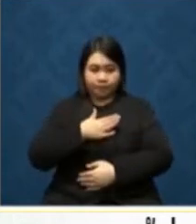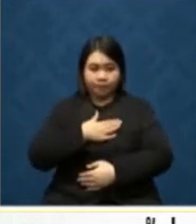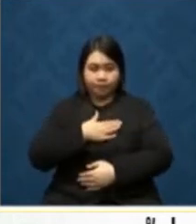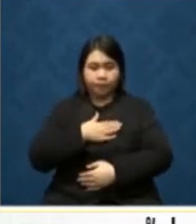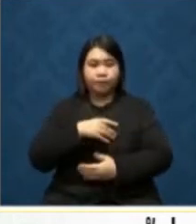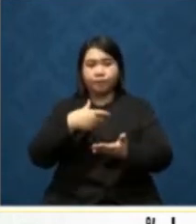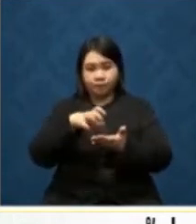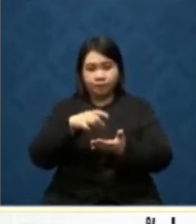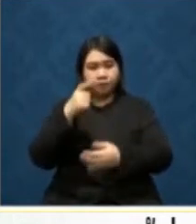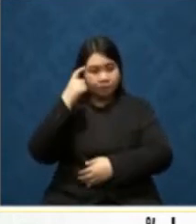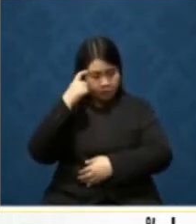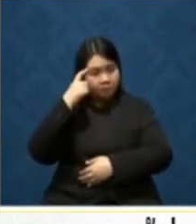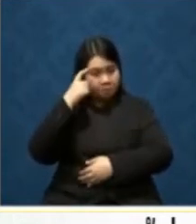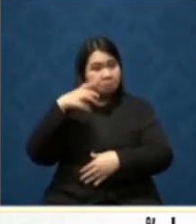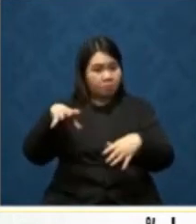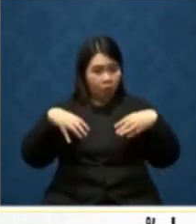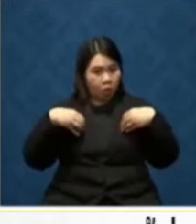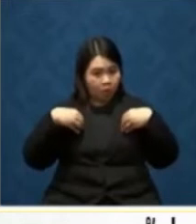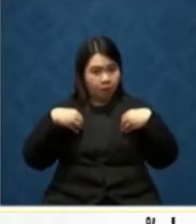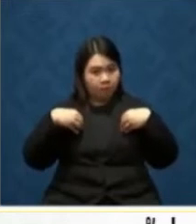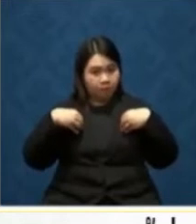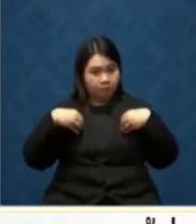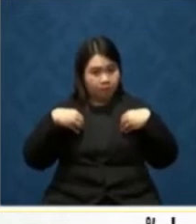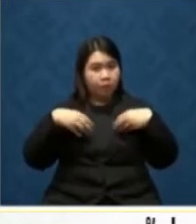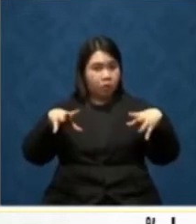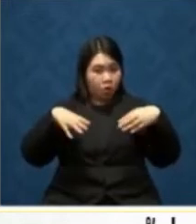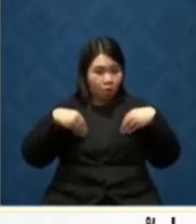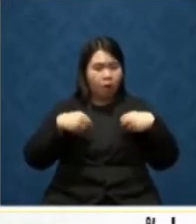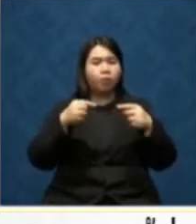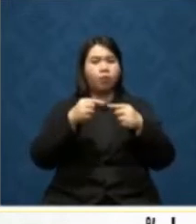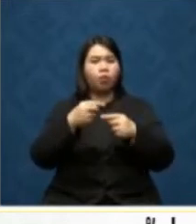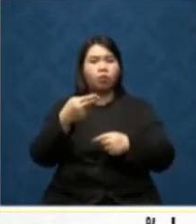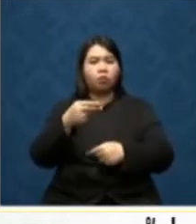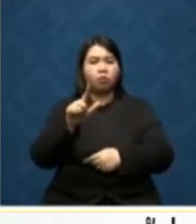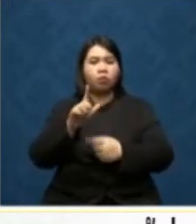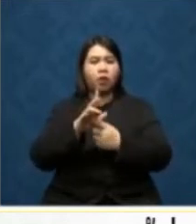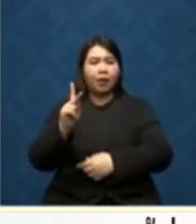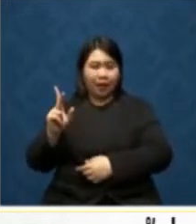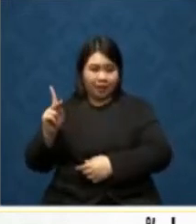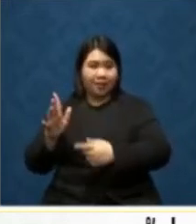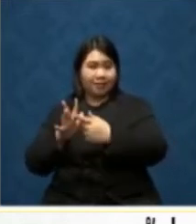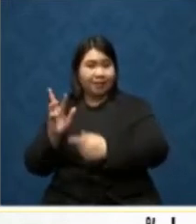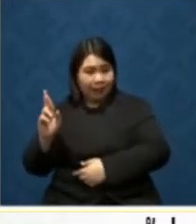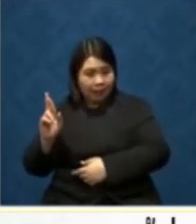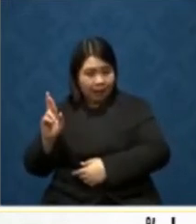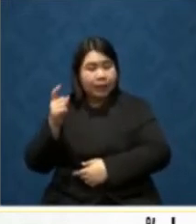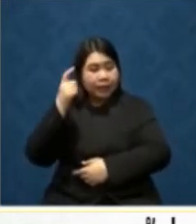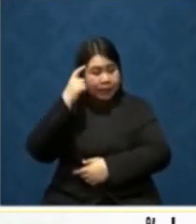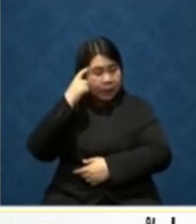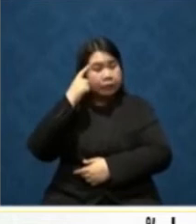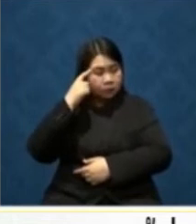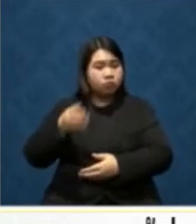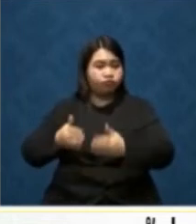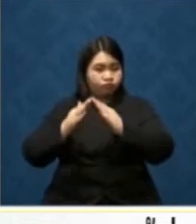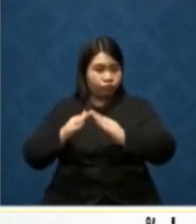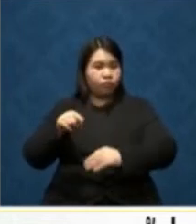ผลางปชาศครับข้อนุยาแดงคามคดเห็น ที่เห็นด้วยกับหักการเวครับเพื่อก